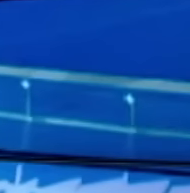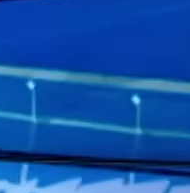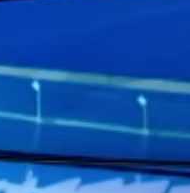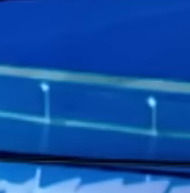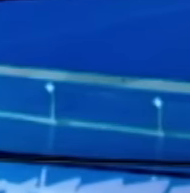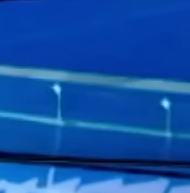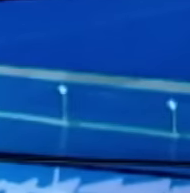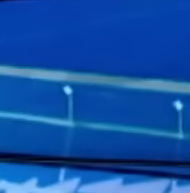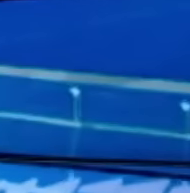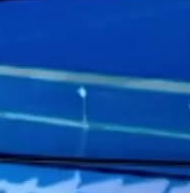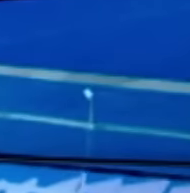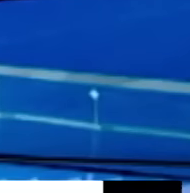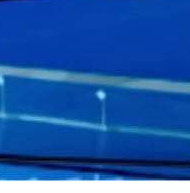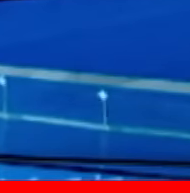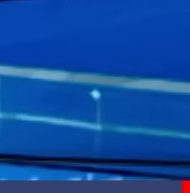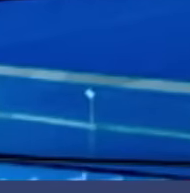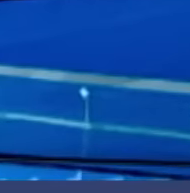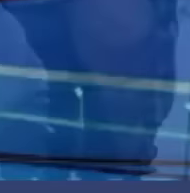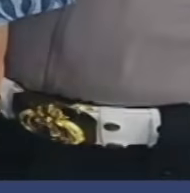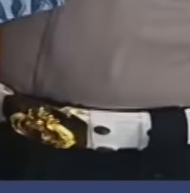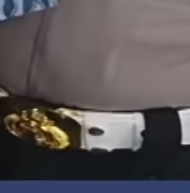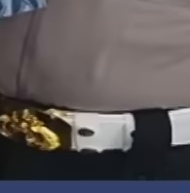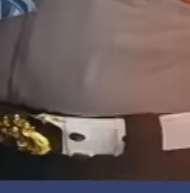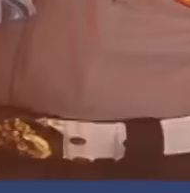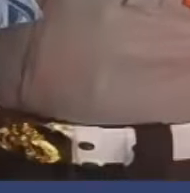modus lowongan pekerjaan.